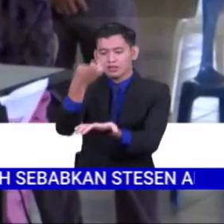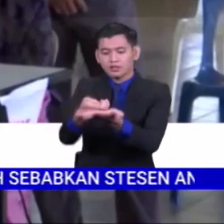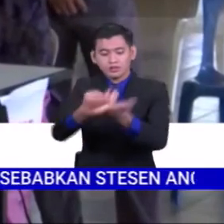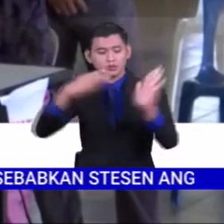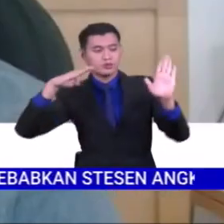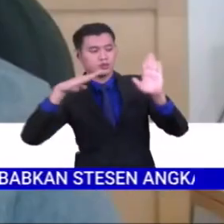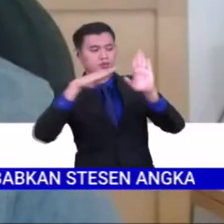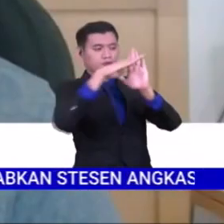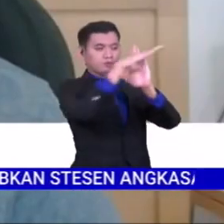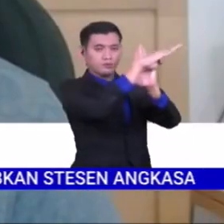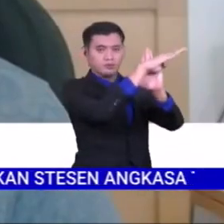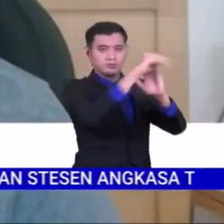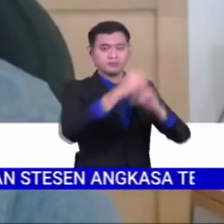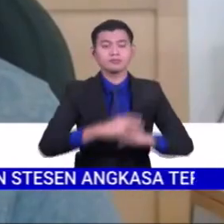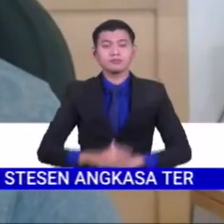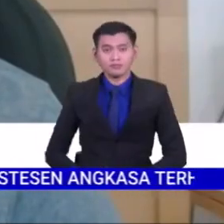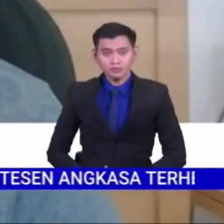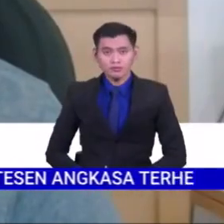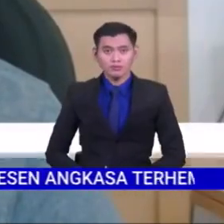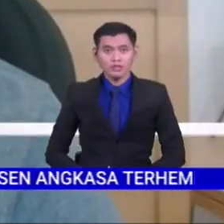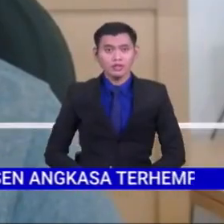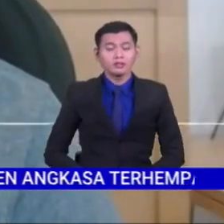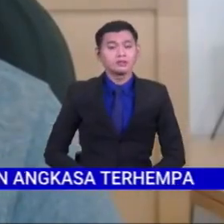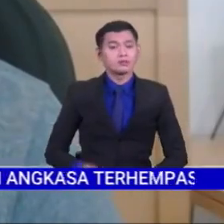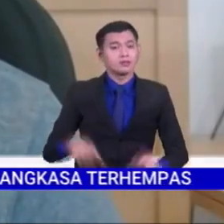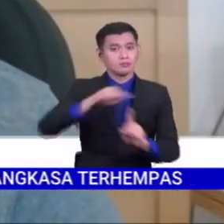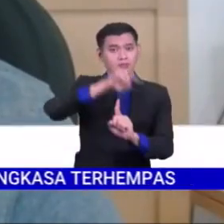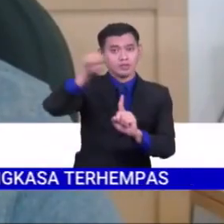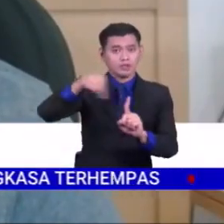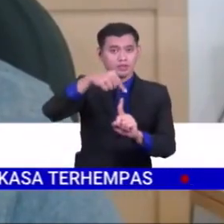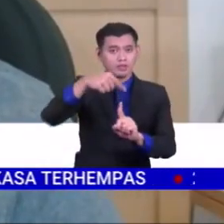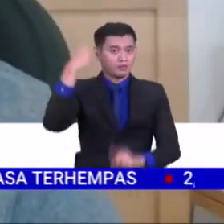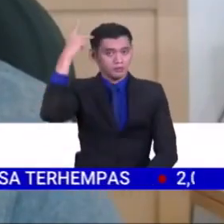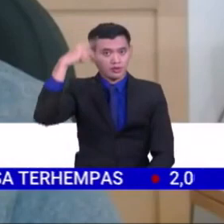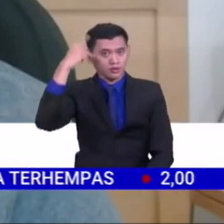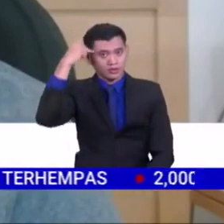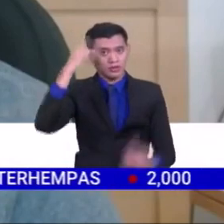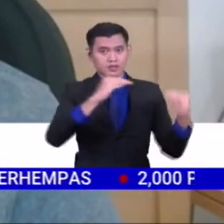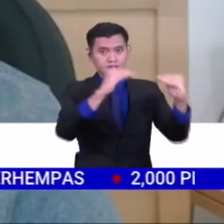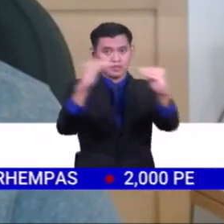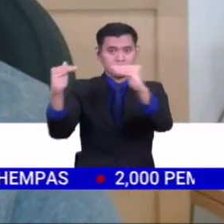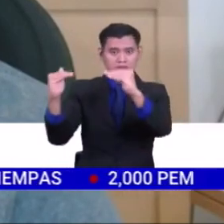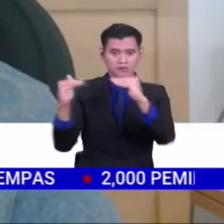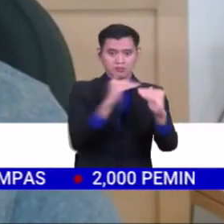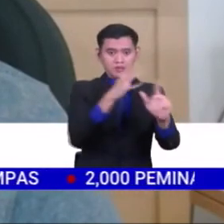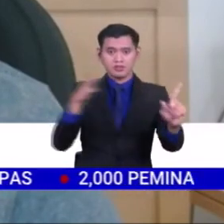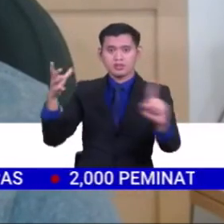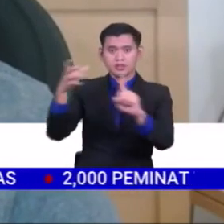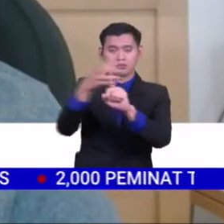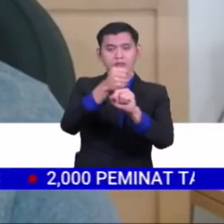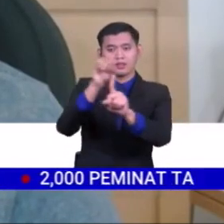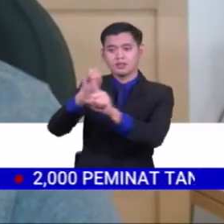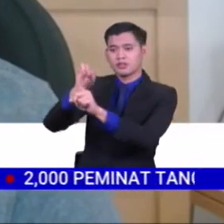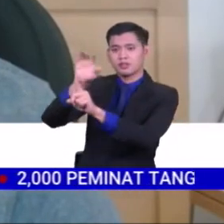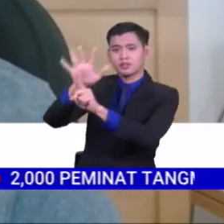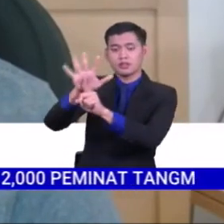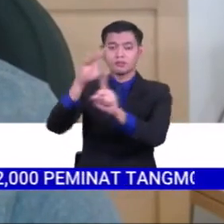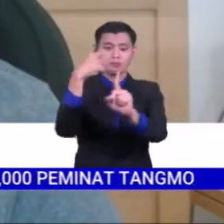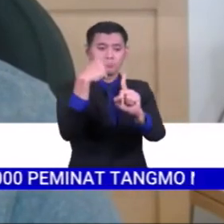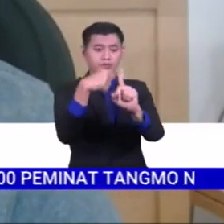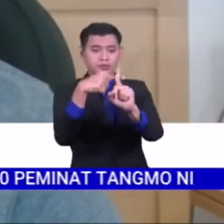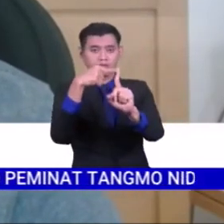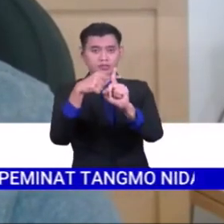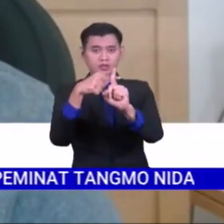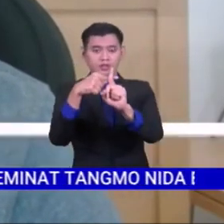itu. Kestabilan politik dan ekonomi dapat dicapai, ianya akan memberi kesan yang positif juga